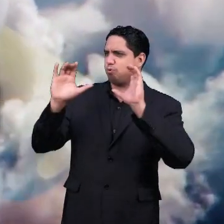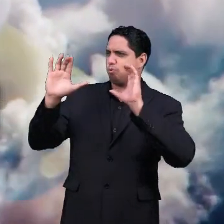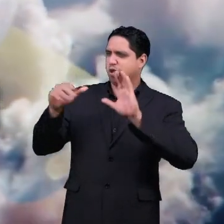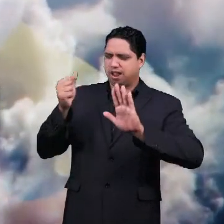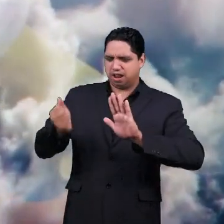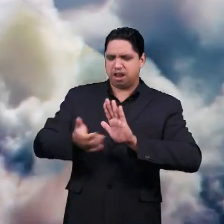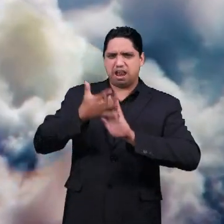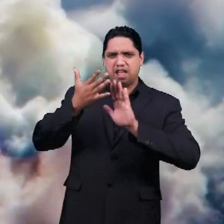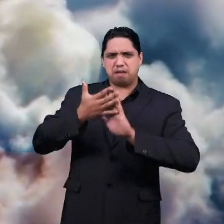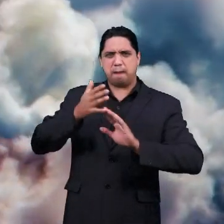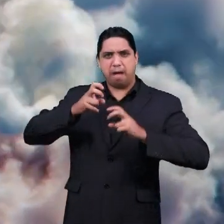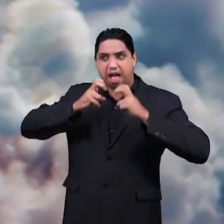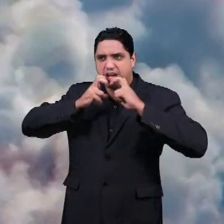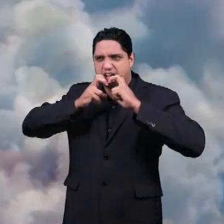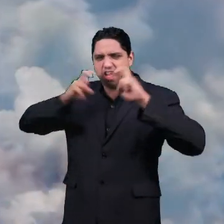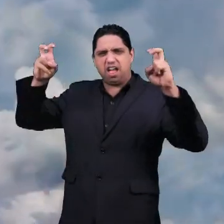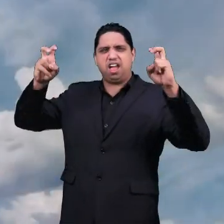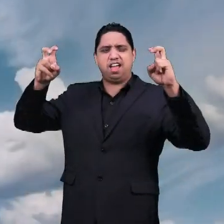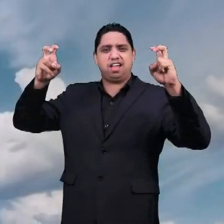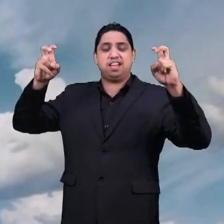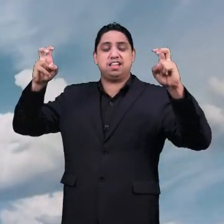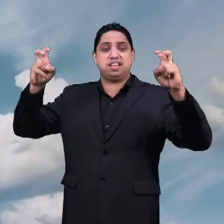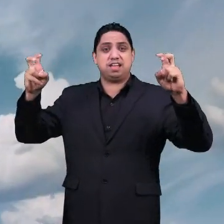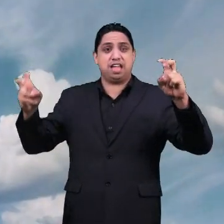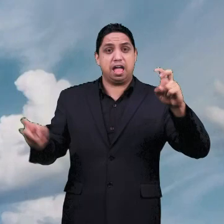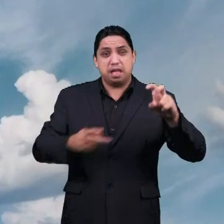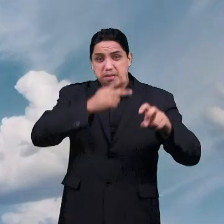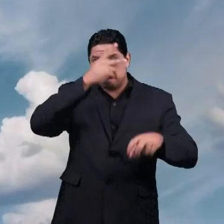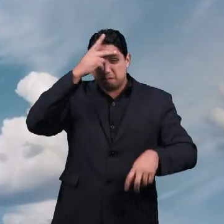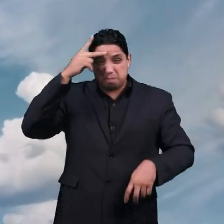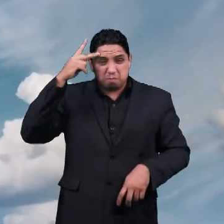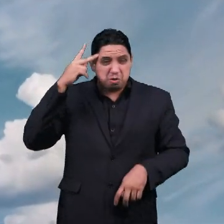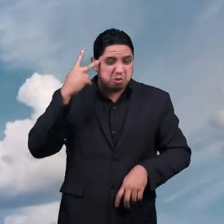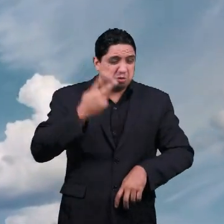тем сильнее слышалась хвала наших братьев и